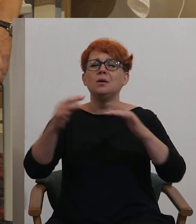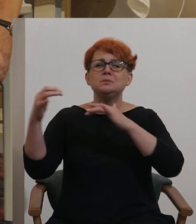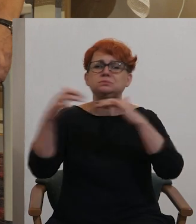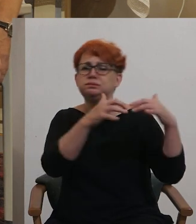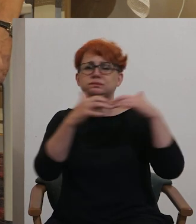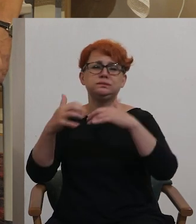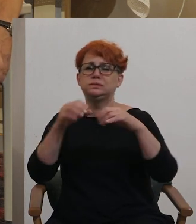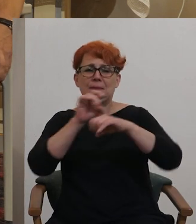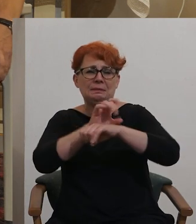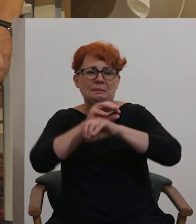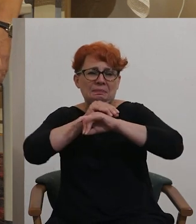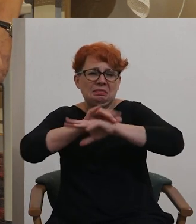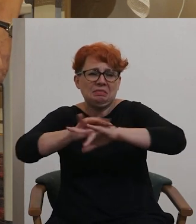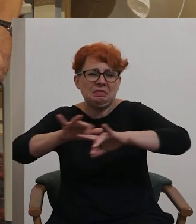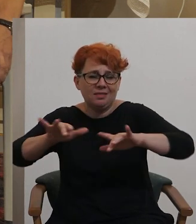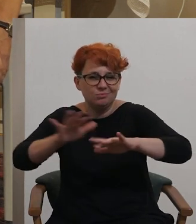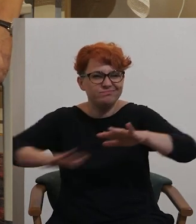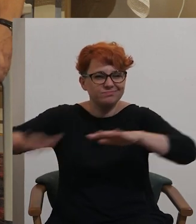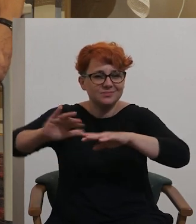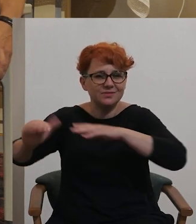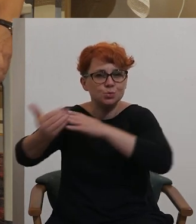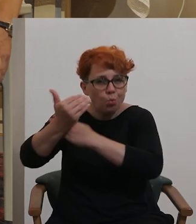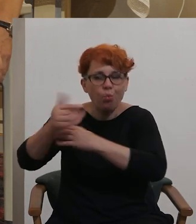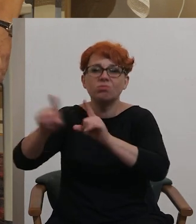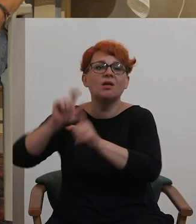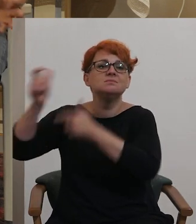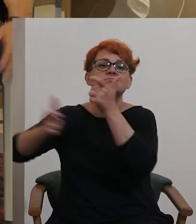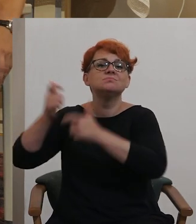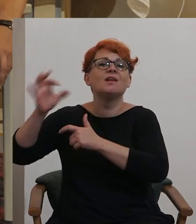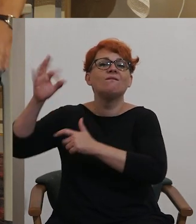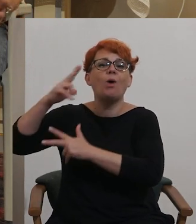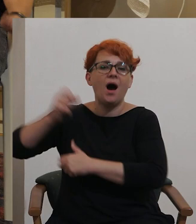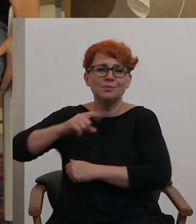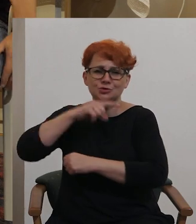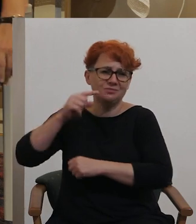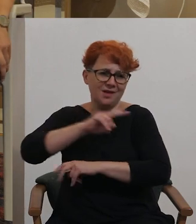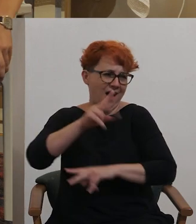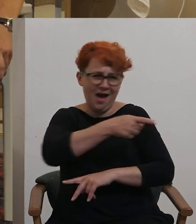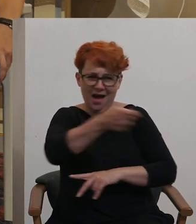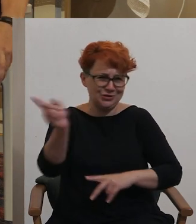wschodniego i o tym, co wyprawiała Armia Czerwona. Wszyscy o tym wiemy,